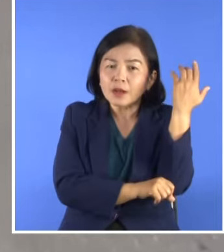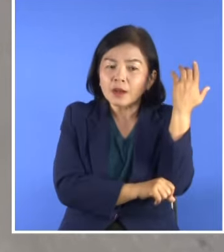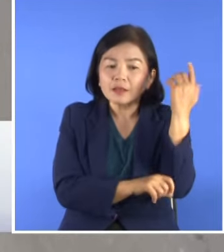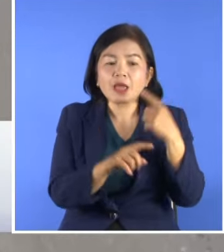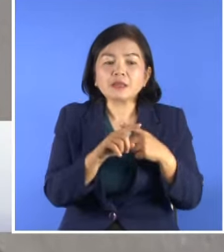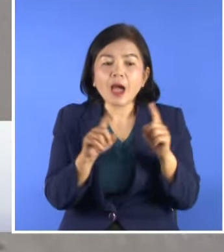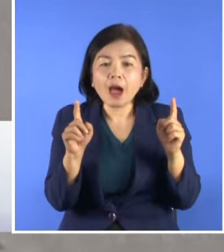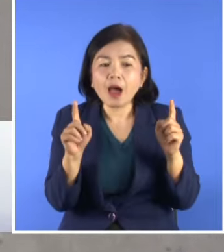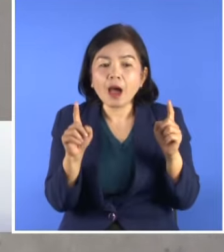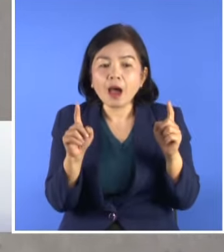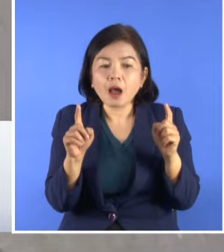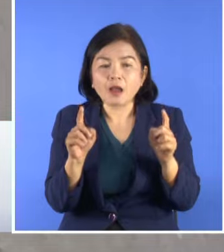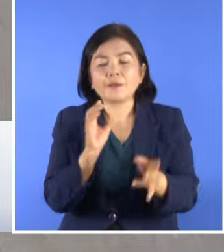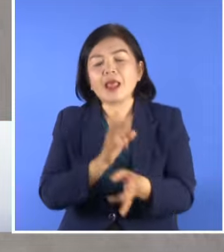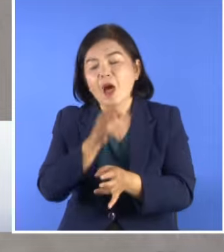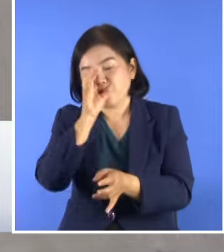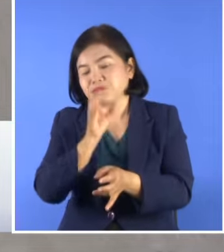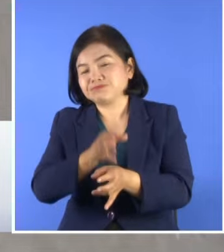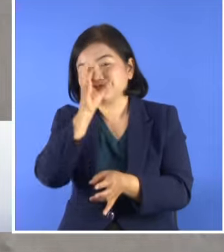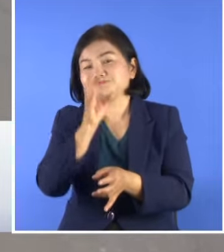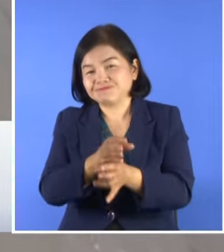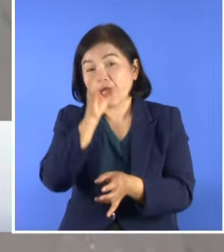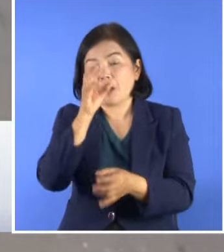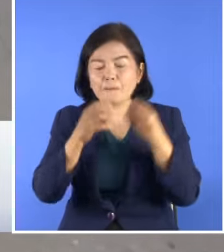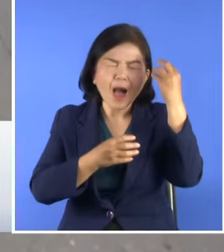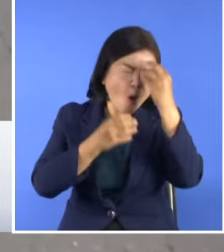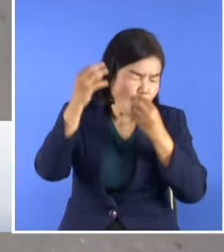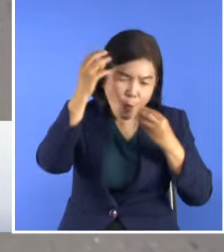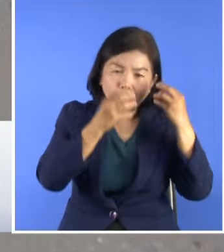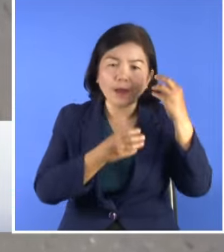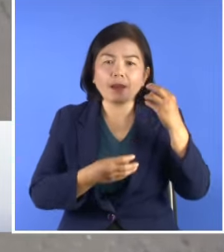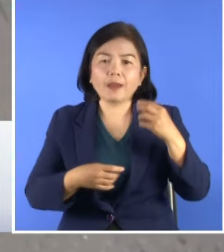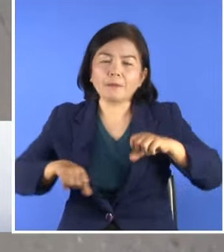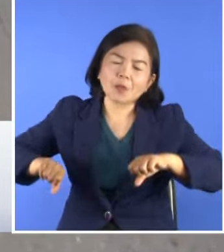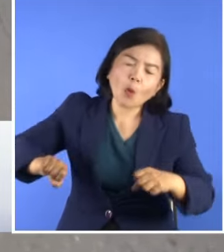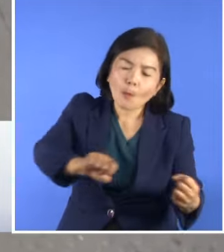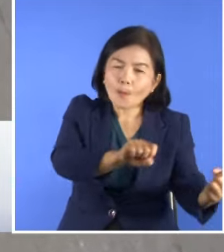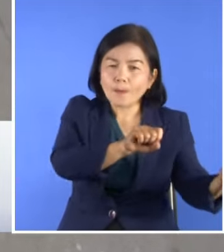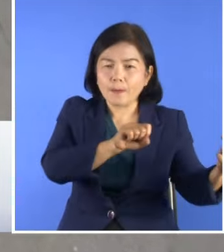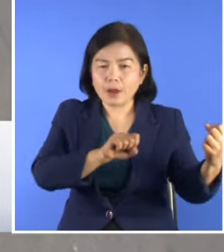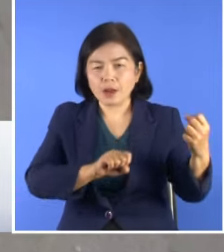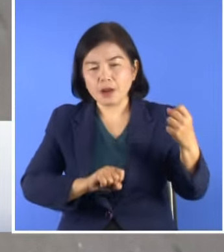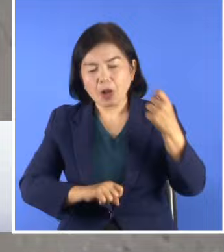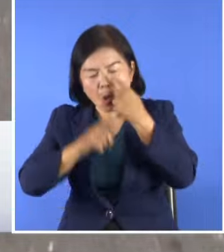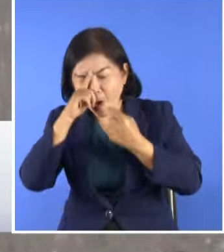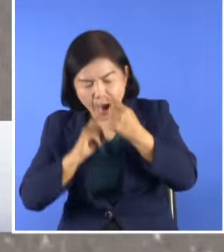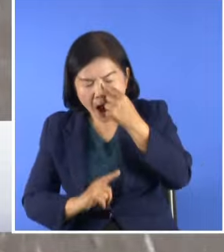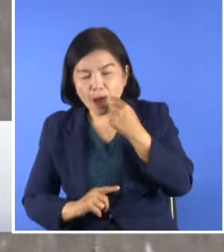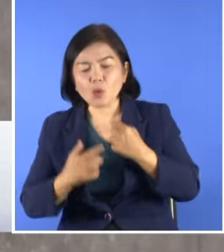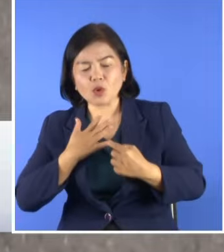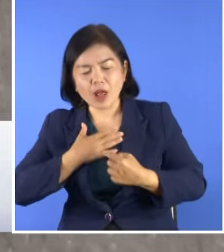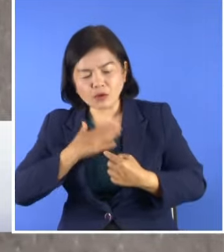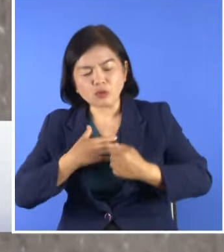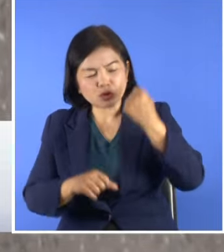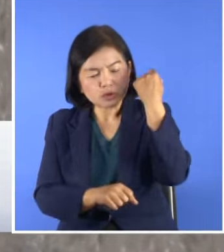ข้างๆมีขวดสุราตกอยู่ด้วยอย่าเมานั่นเองนะคะเมาอ่ะแล้วเนี่ยก็คือขี่รถมาแล้วก็รถล้มทราบชื่อตาเทิน